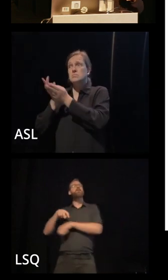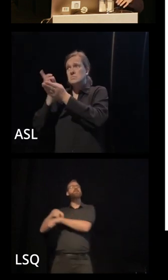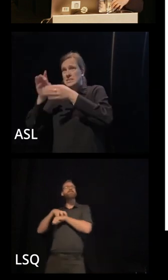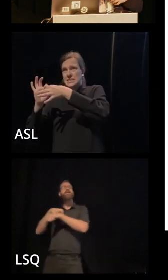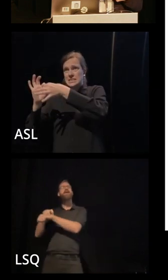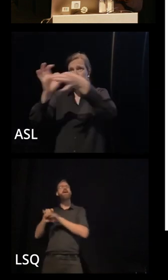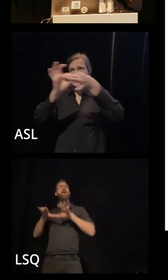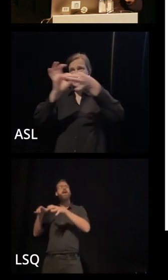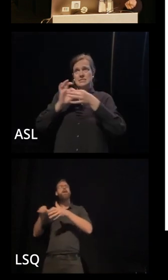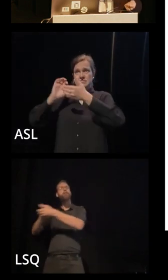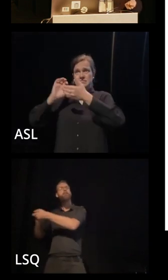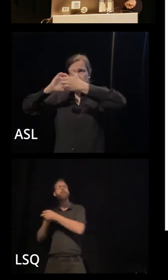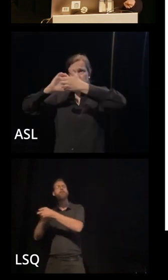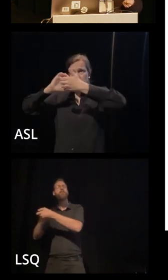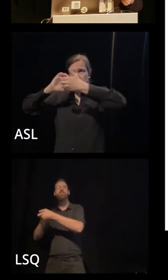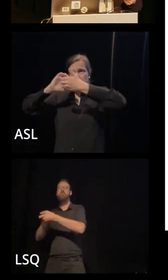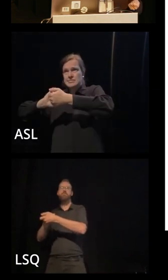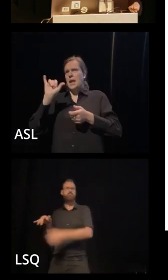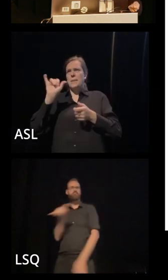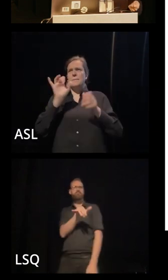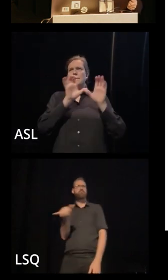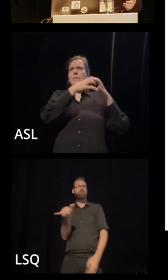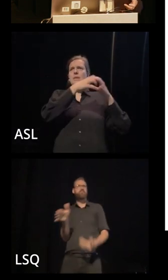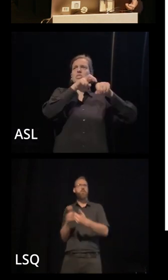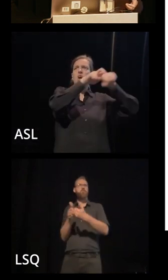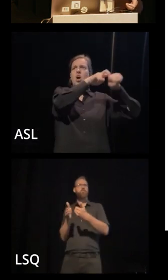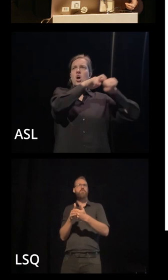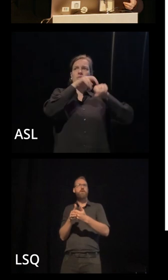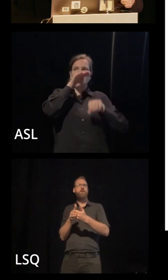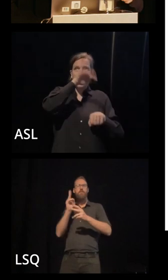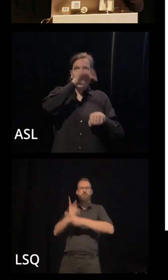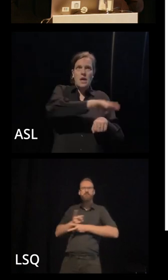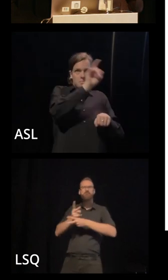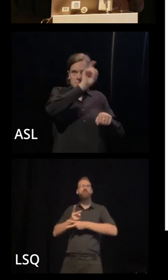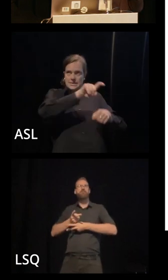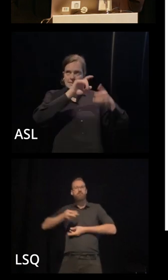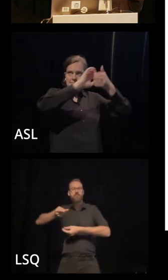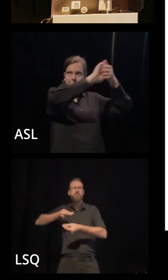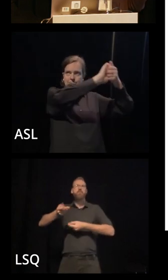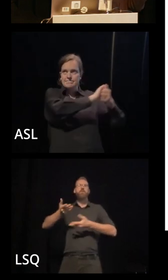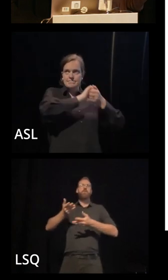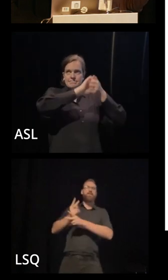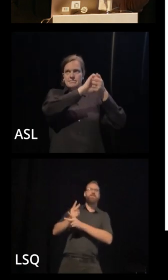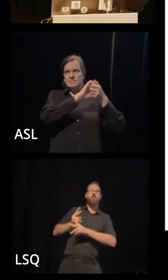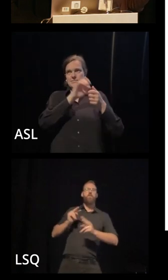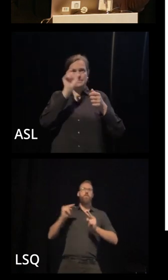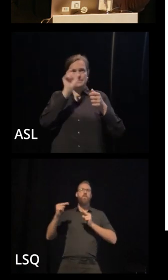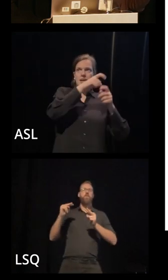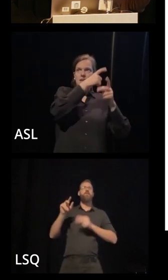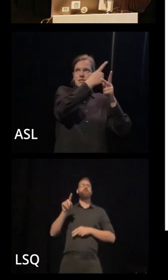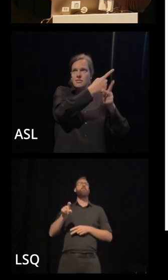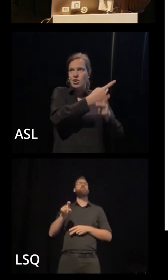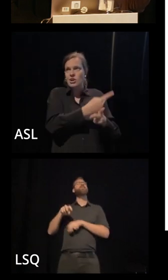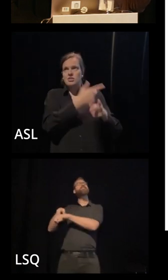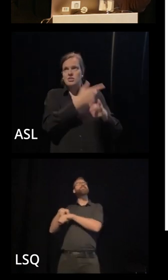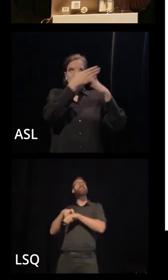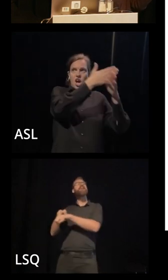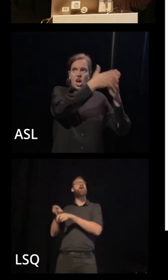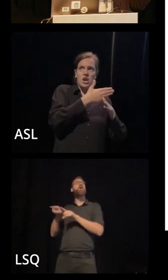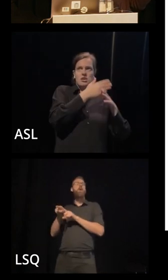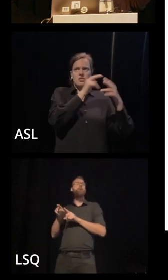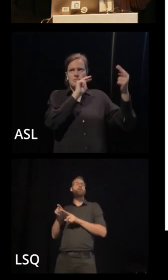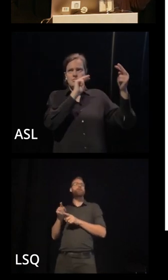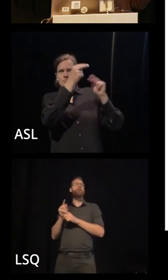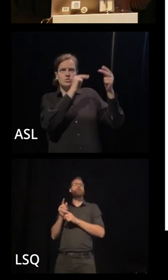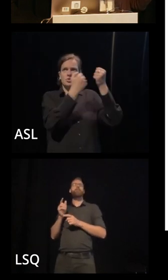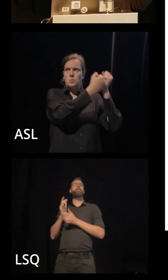très proches. Ça appelle la vigilance, la bienveillance en tout temps. Et quand on parle de cirque, on parle souvent de performance. Quand on est sur l'eau, c'est